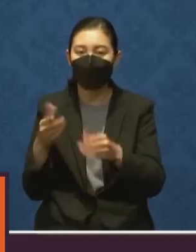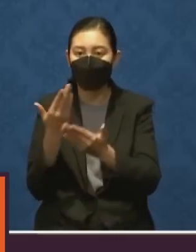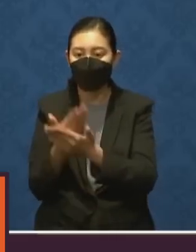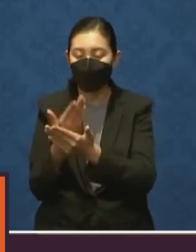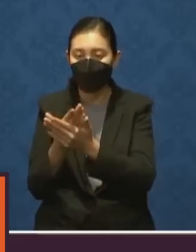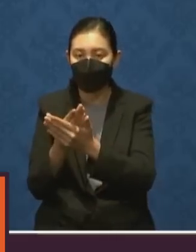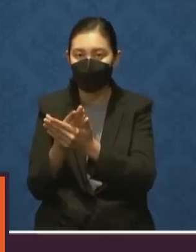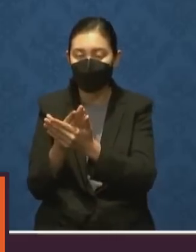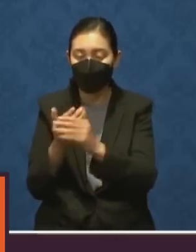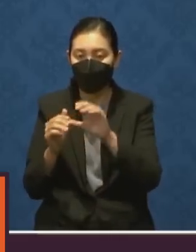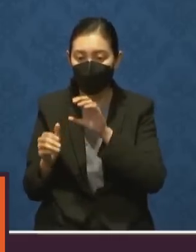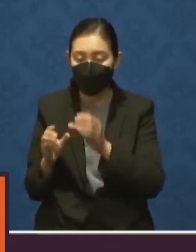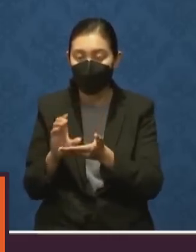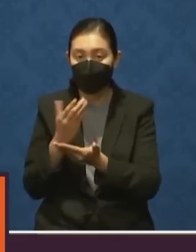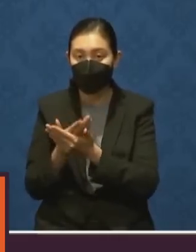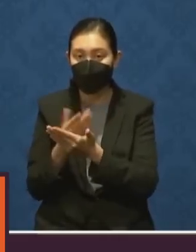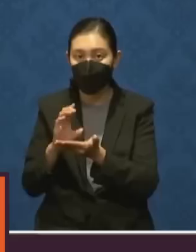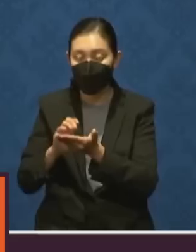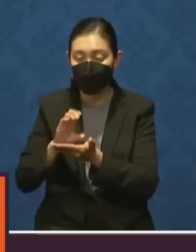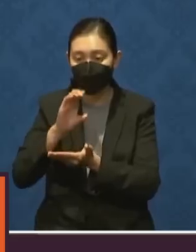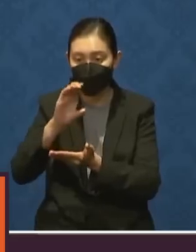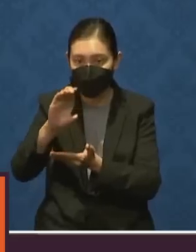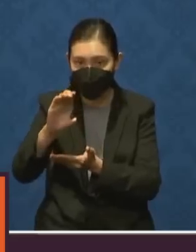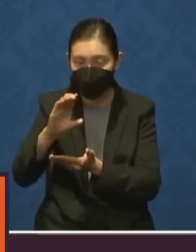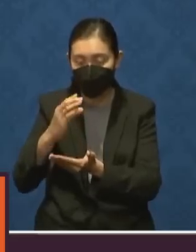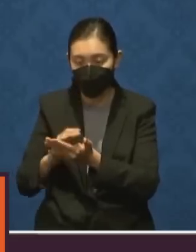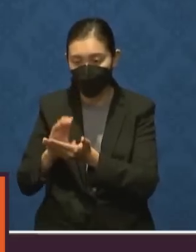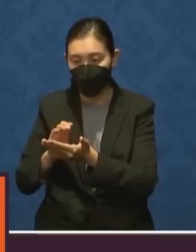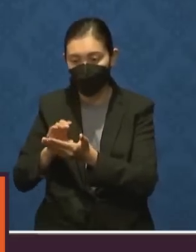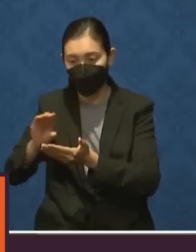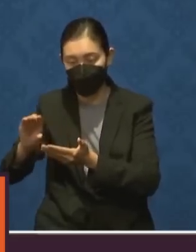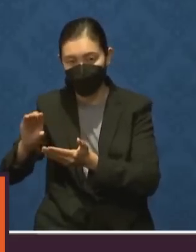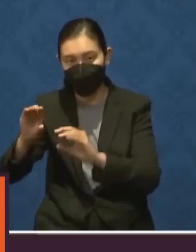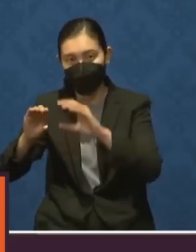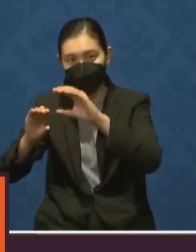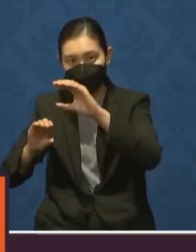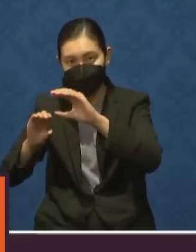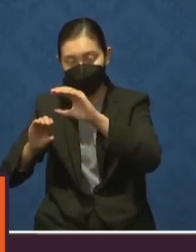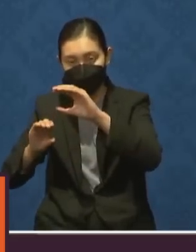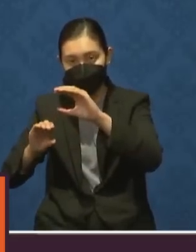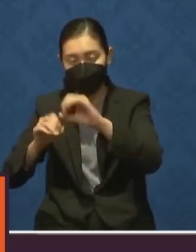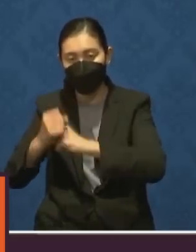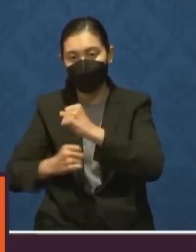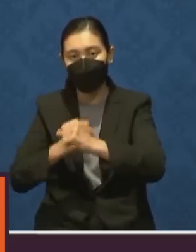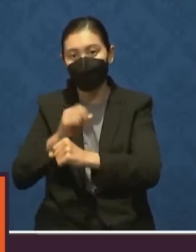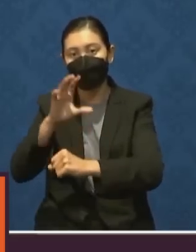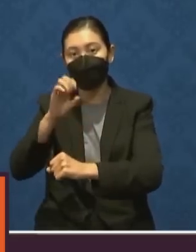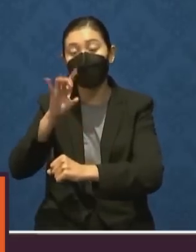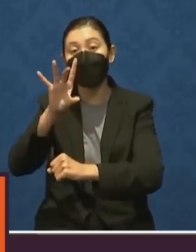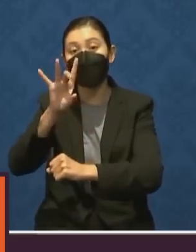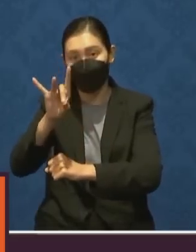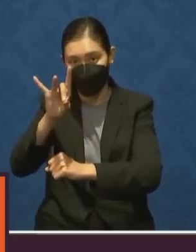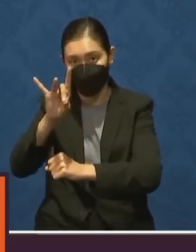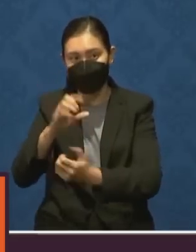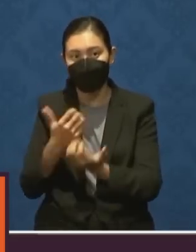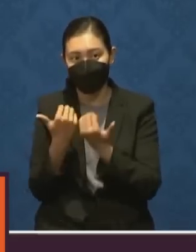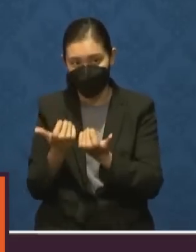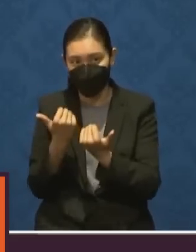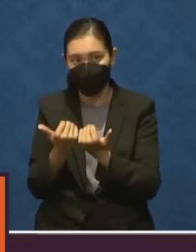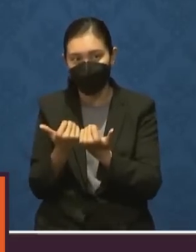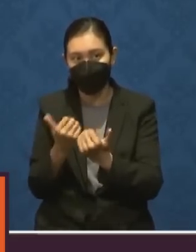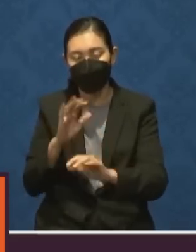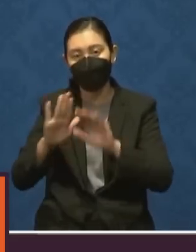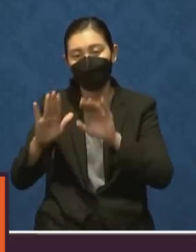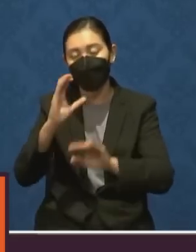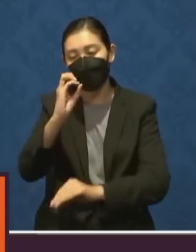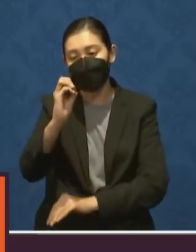และส่วนต่ตถเชอเพิงในปีฐานก็คอป 58ซึงวดลาสดãy crest 25 สัง